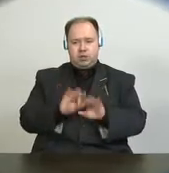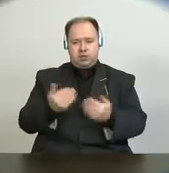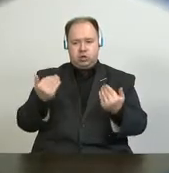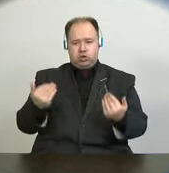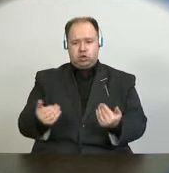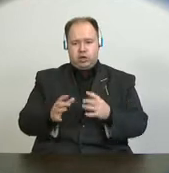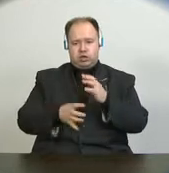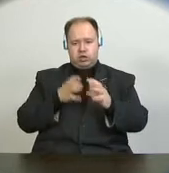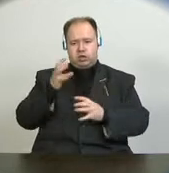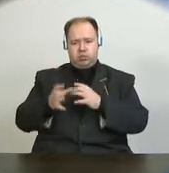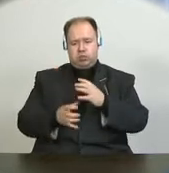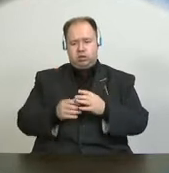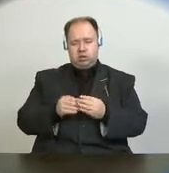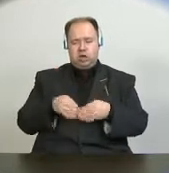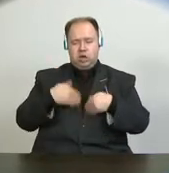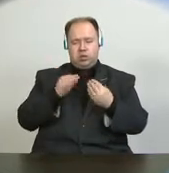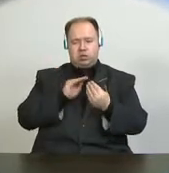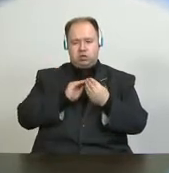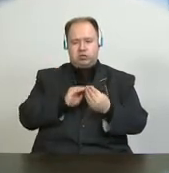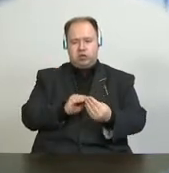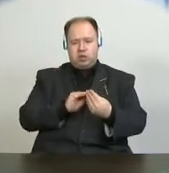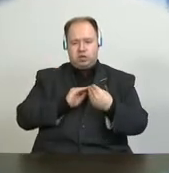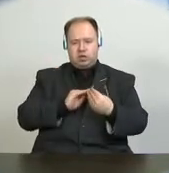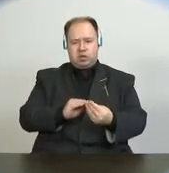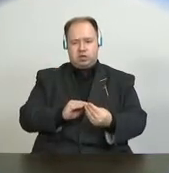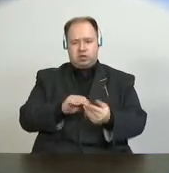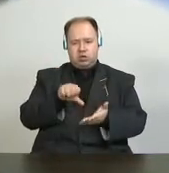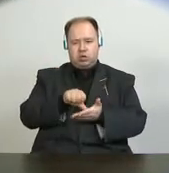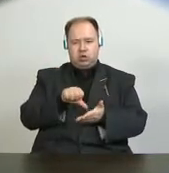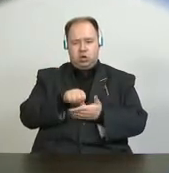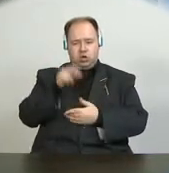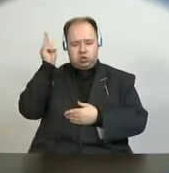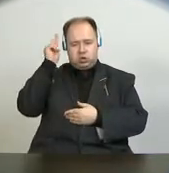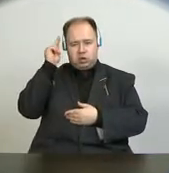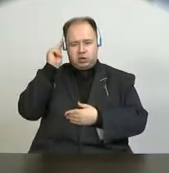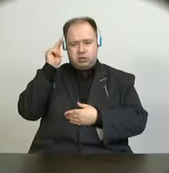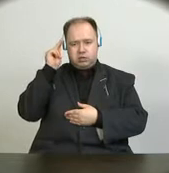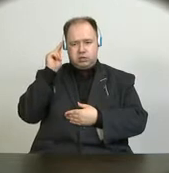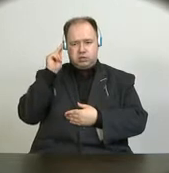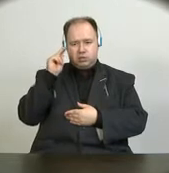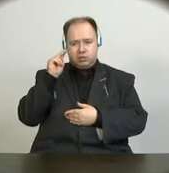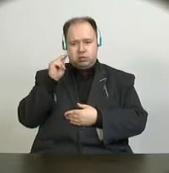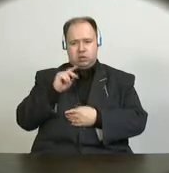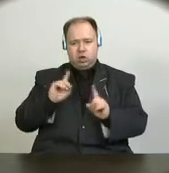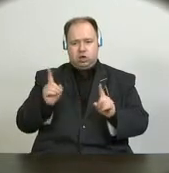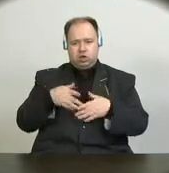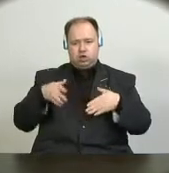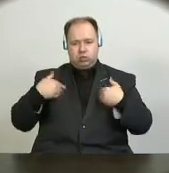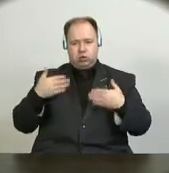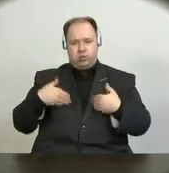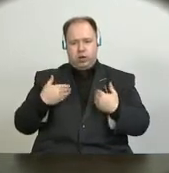позволяющих интерактивных взаимодействовать с моделями этого мира учи учась или обучаясь чему-то полезному